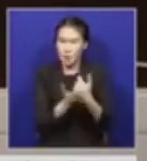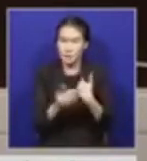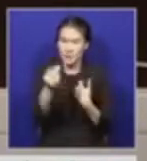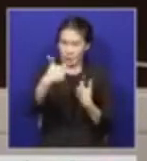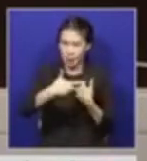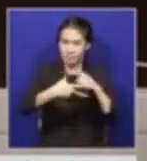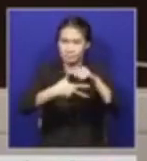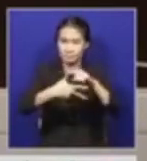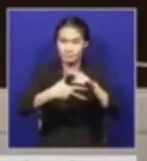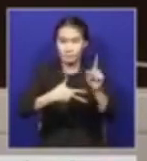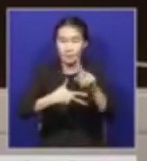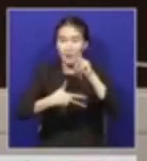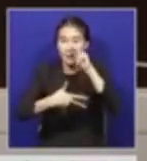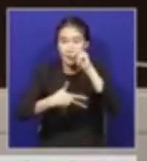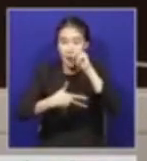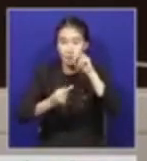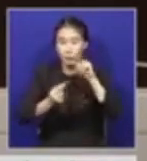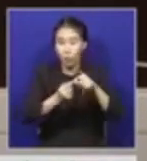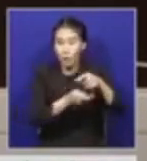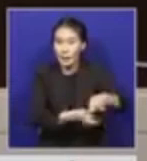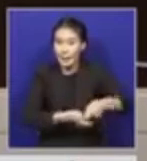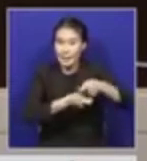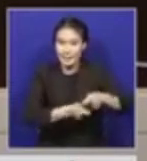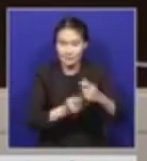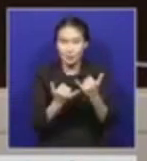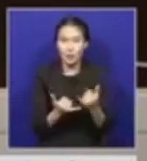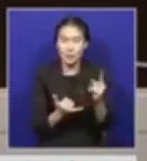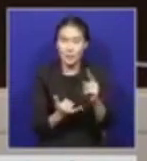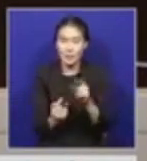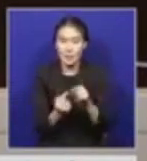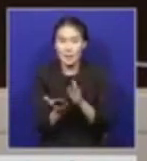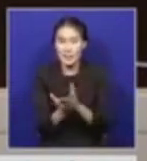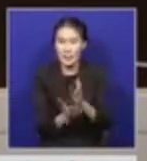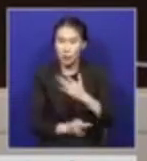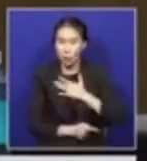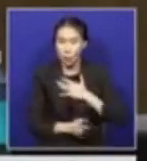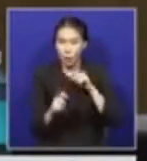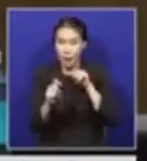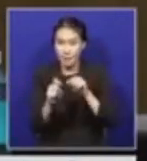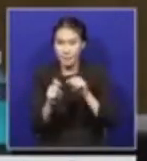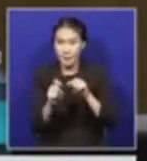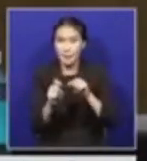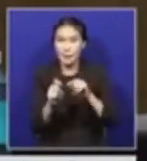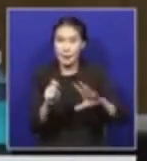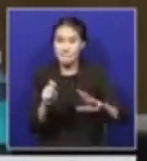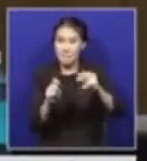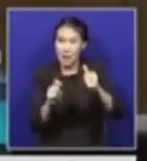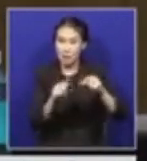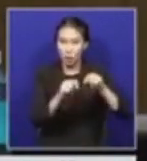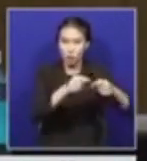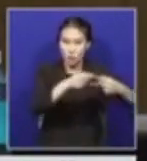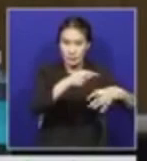รกเกี่ยวกับเรื่องน้ำทางการเกษตรซึ่งขณะนี้เนี่ยในเขตเลือกตั้งของผมเนี่ยที่อำเภอพรหมพิรามแล้วก็อำเภอเมืองอีก9ตำบลซึ่งอยู่